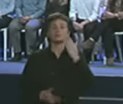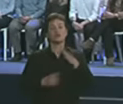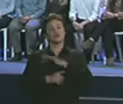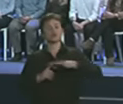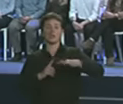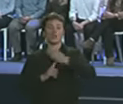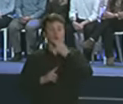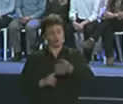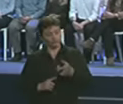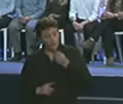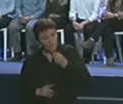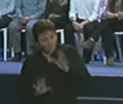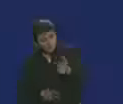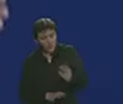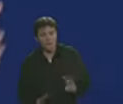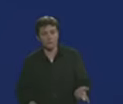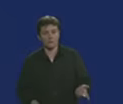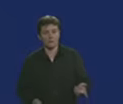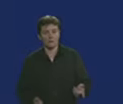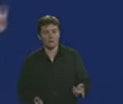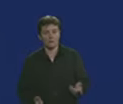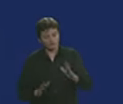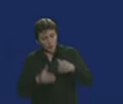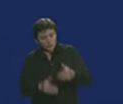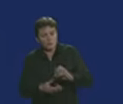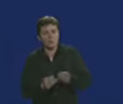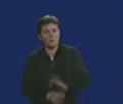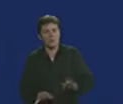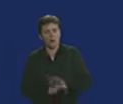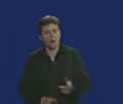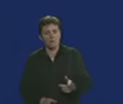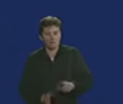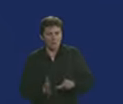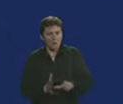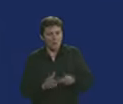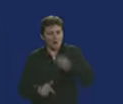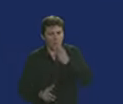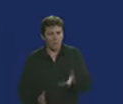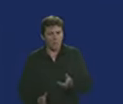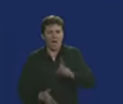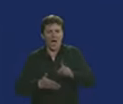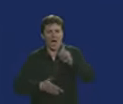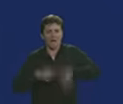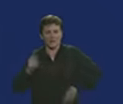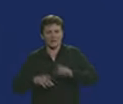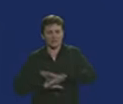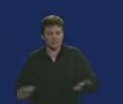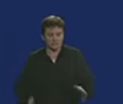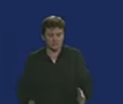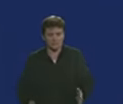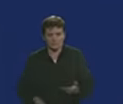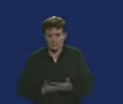cet adolescent « c'est pas grave, continue, c'est pas un problème, on dépénalise ». Cette proposition est